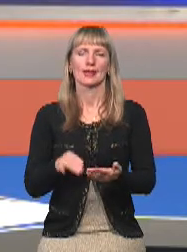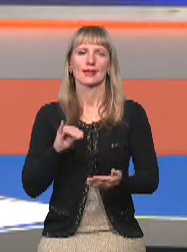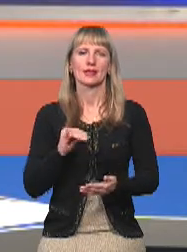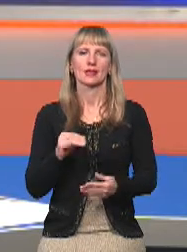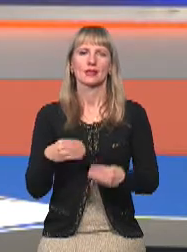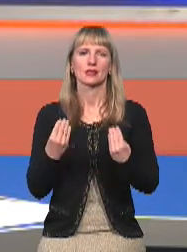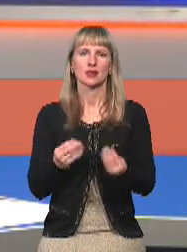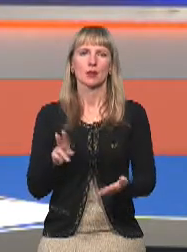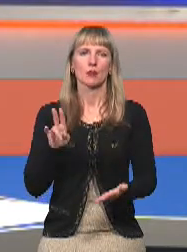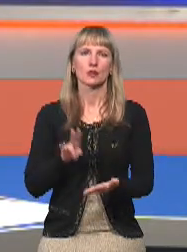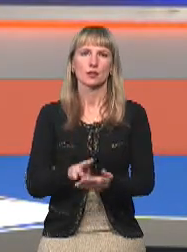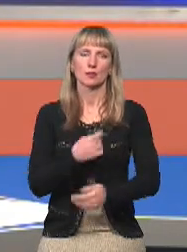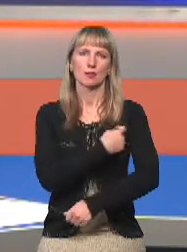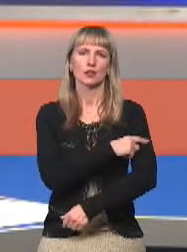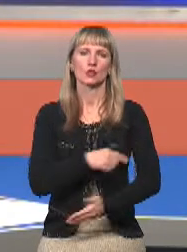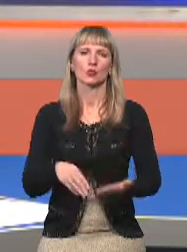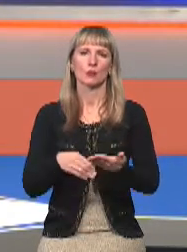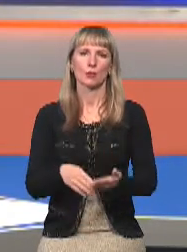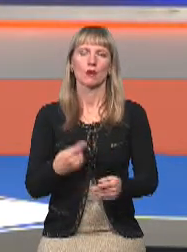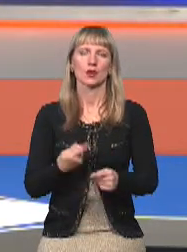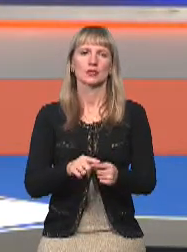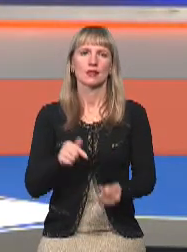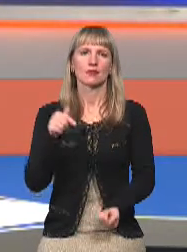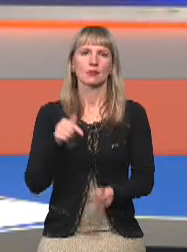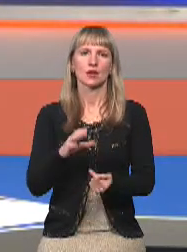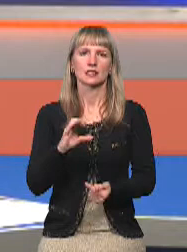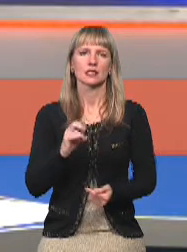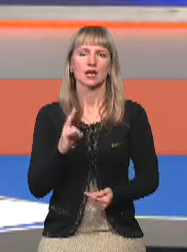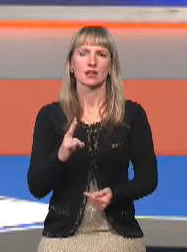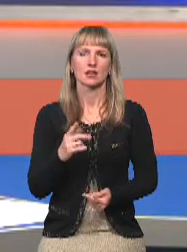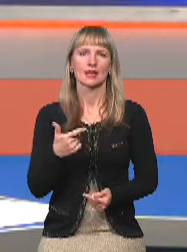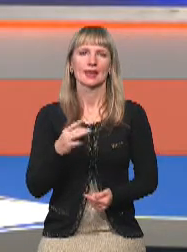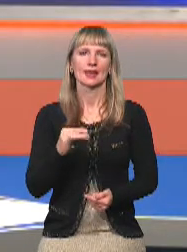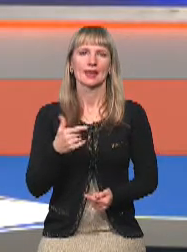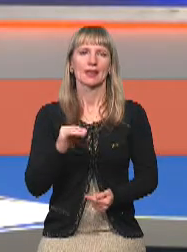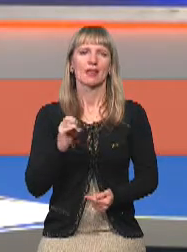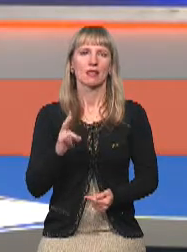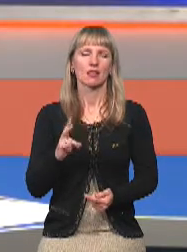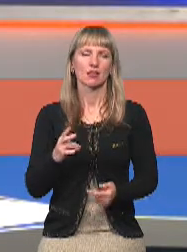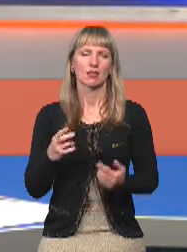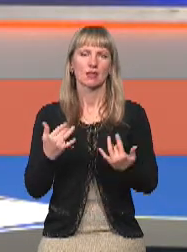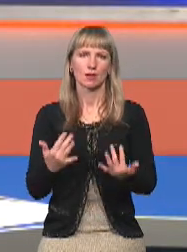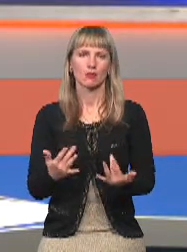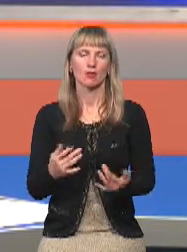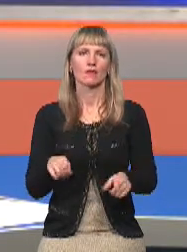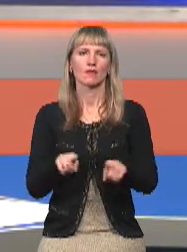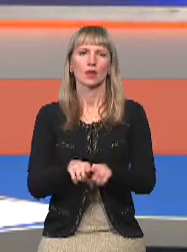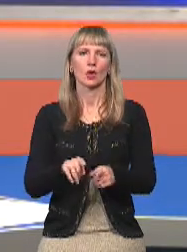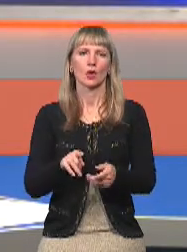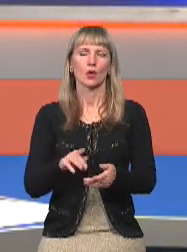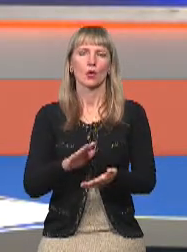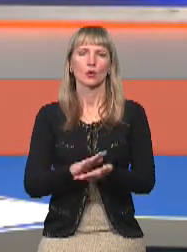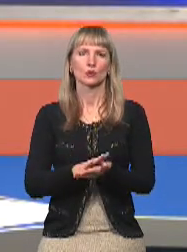власне, в наданні постійної медичної допомоги. Це відповідність санітарно-гігієнічних вимог, тому що ви знаєте, що у таких